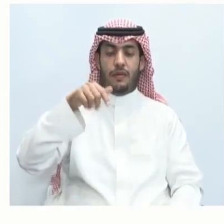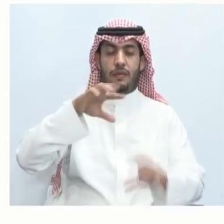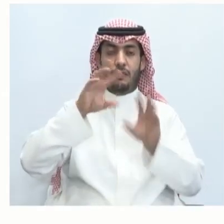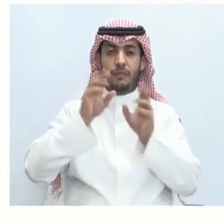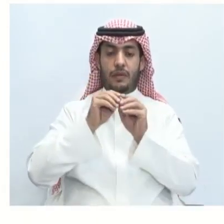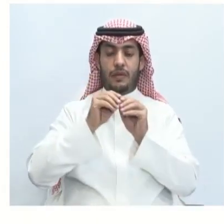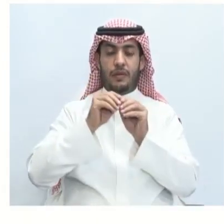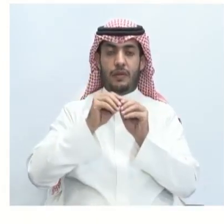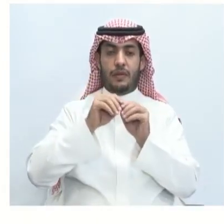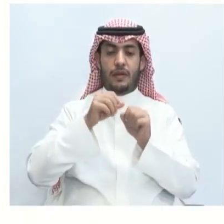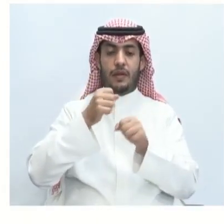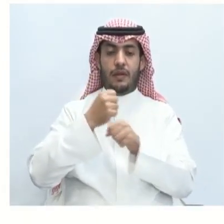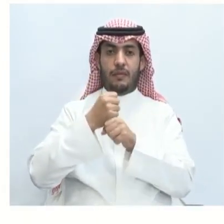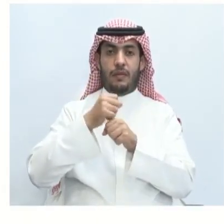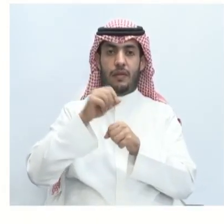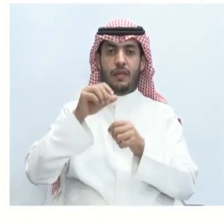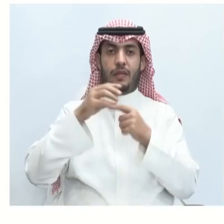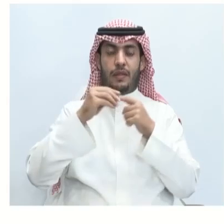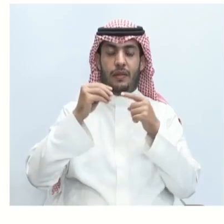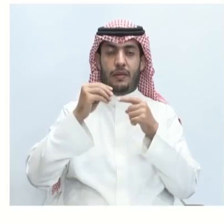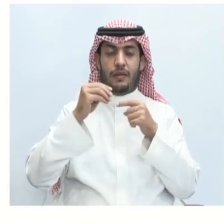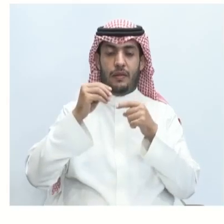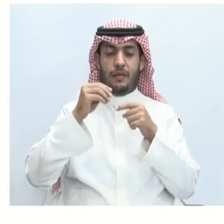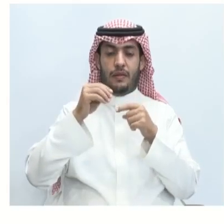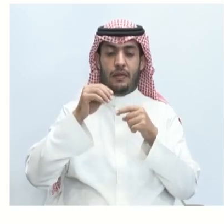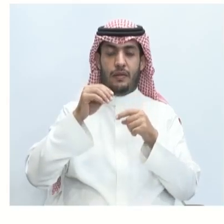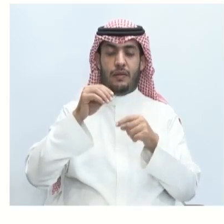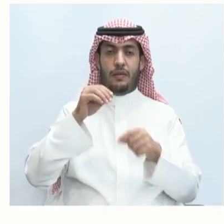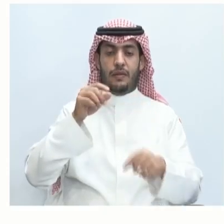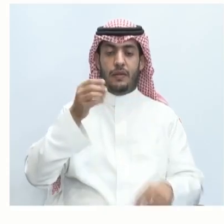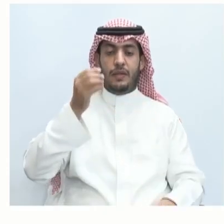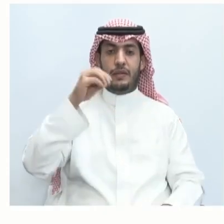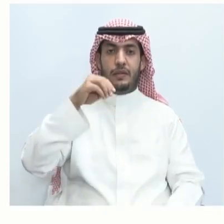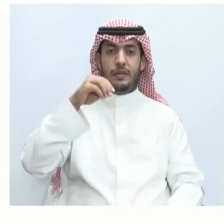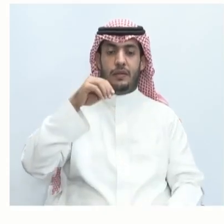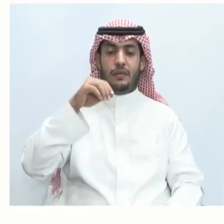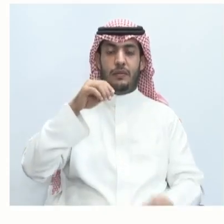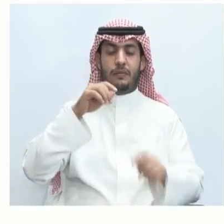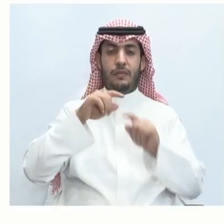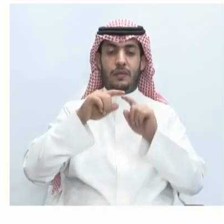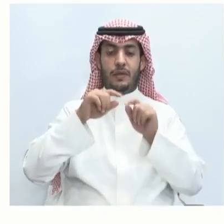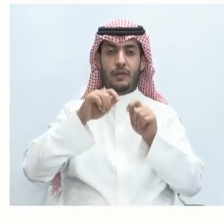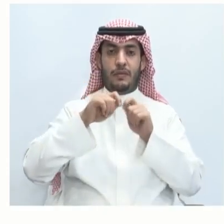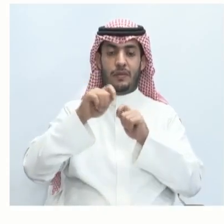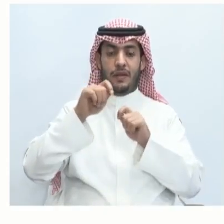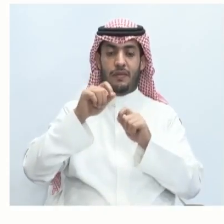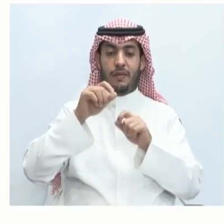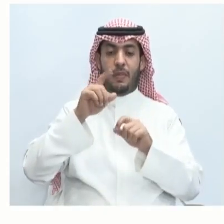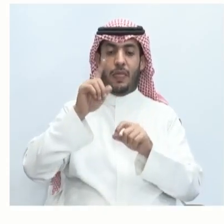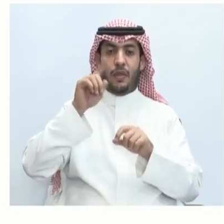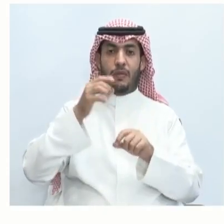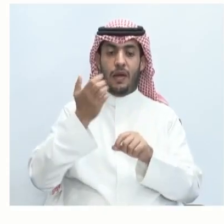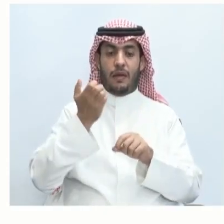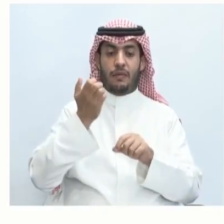ناتج عمليه الطرح بارك الله فيكم لذلك نقول تزيد المسافه التي ركضها خالد يوم